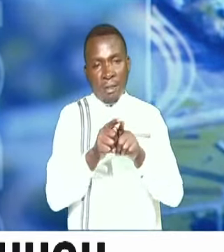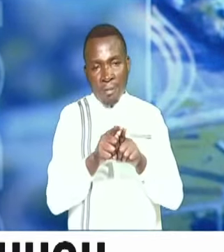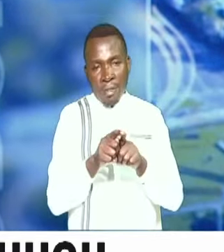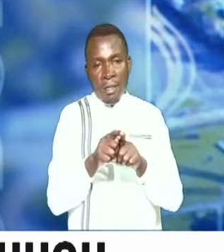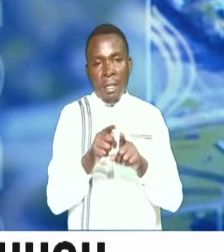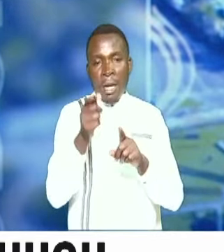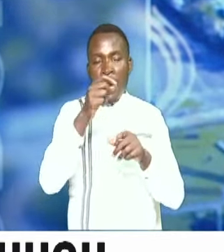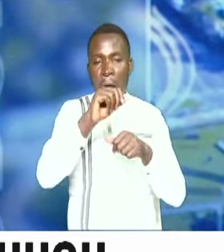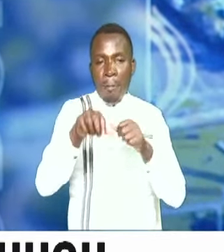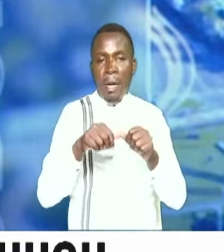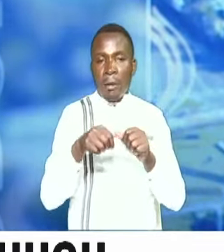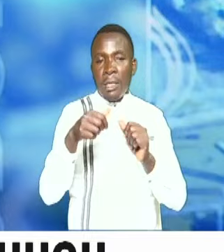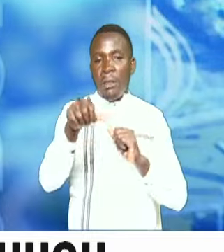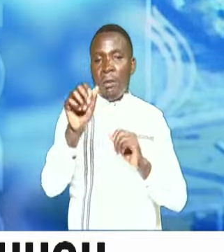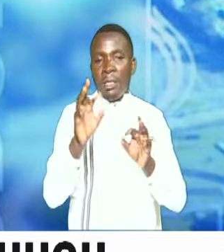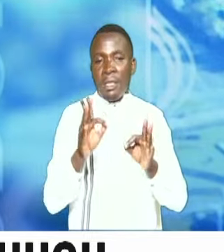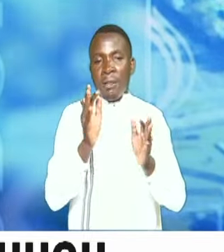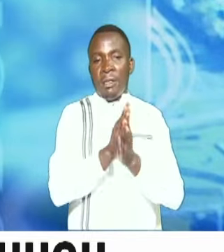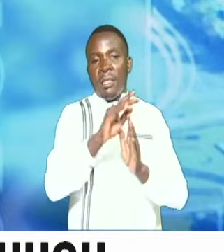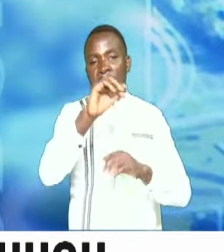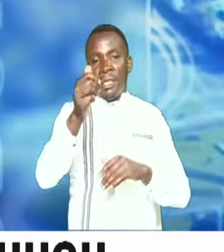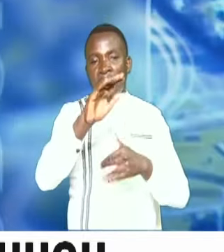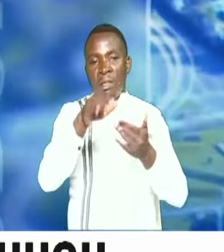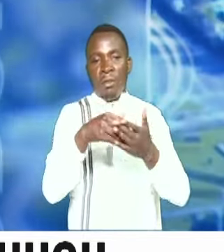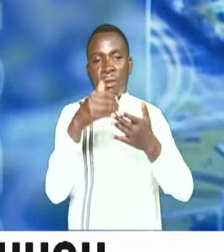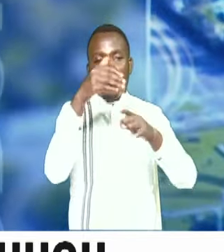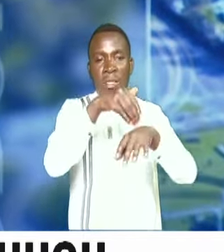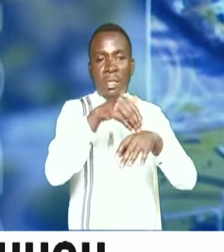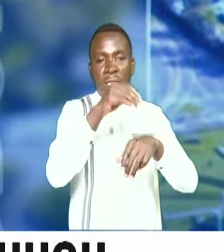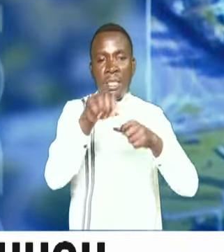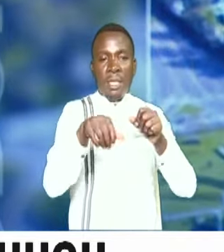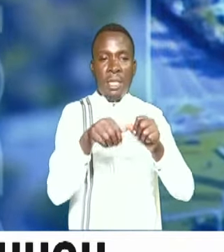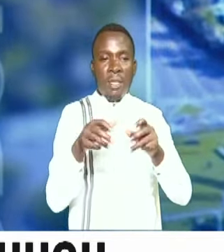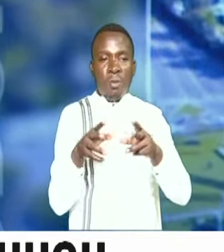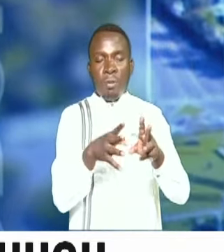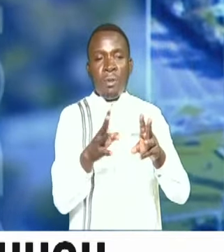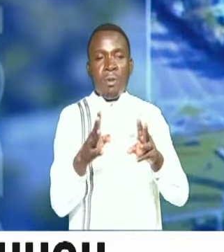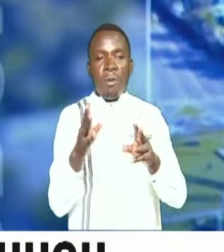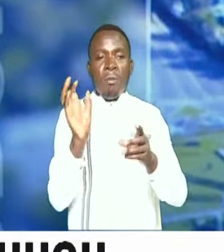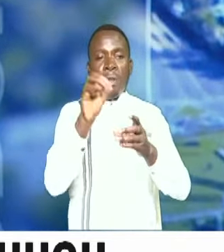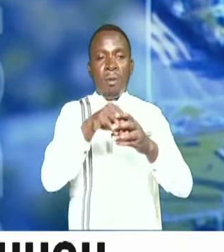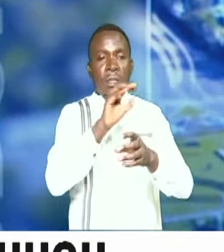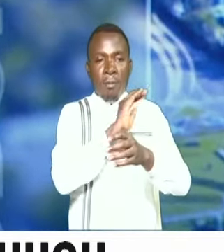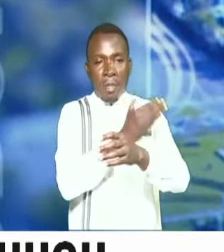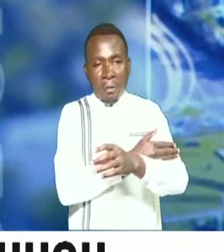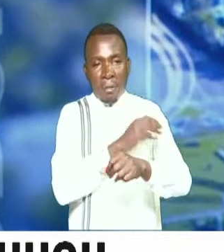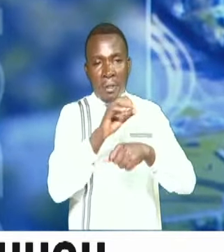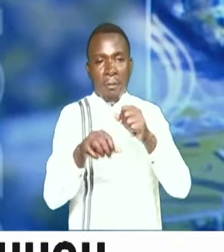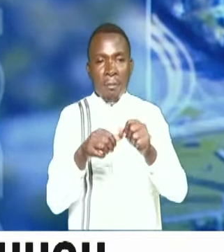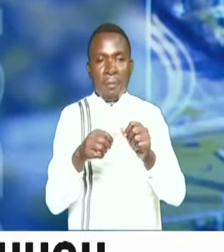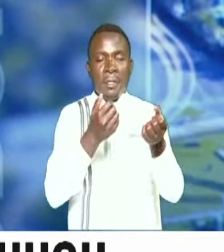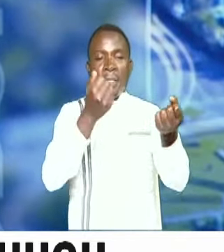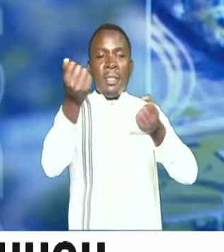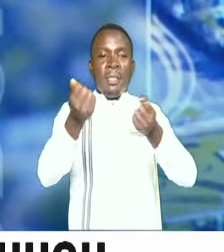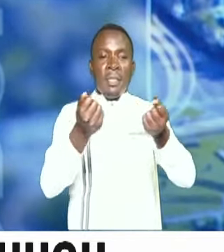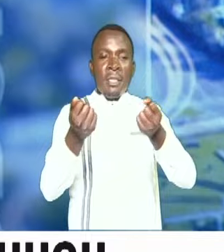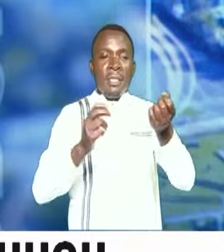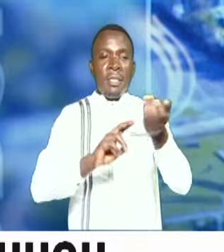kuri icyo ngicyo n'ikindi ukomojeho kijyanye nuko muri gushyira imbaraga mu bijyanye n'imodoka